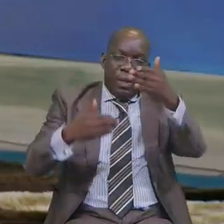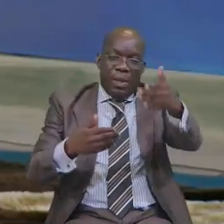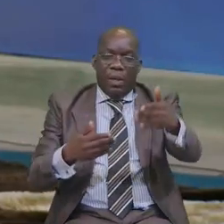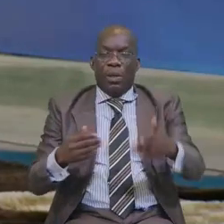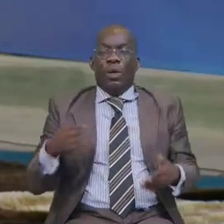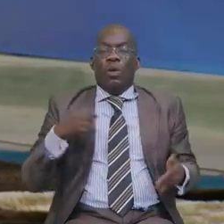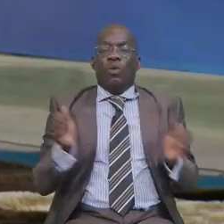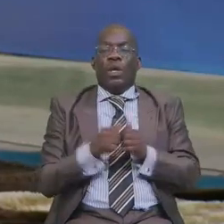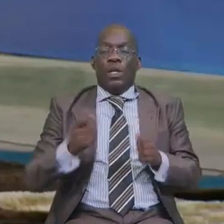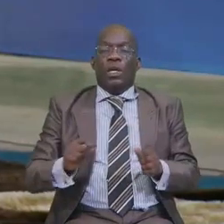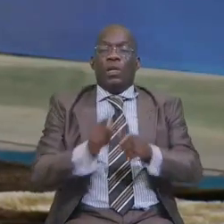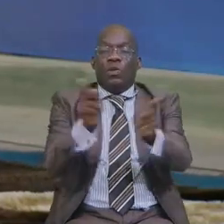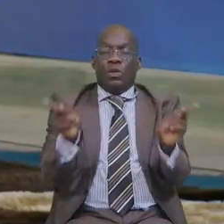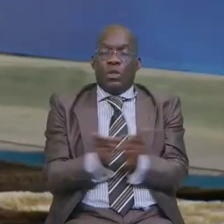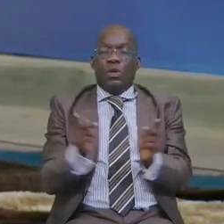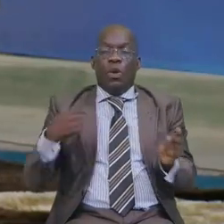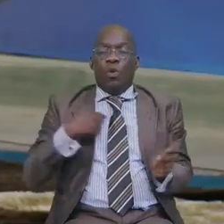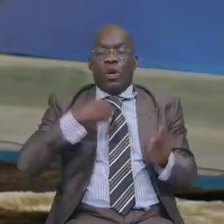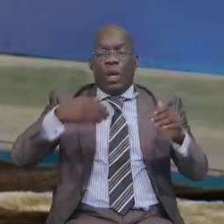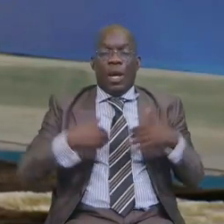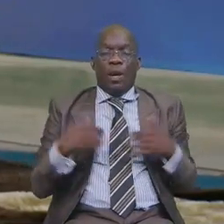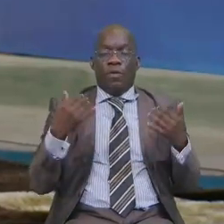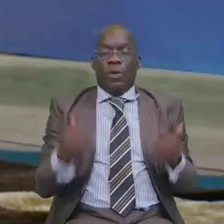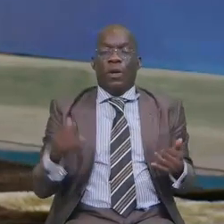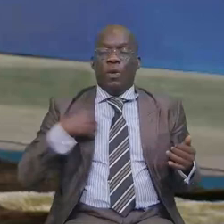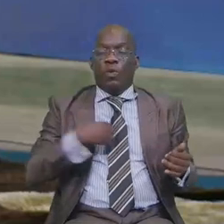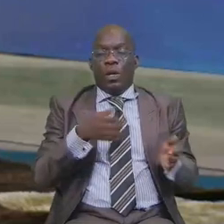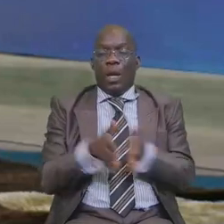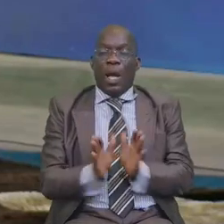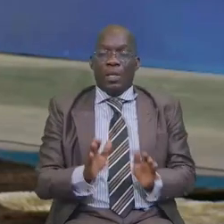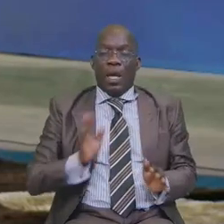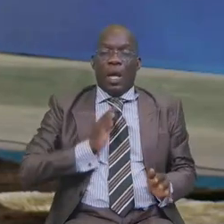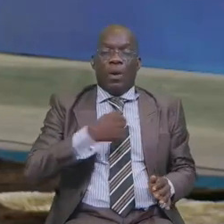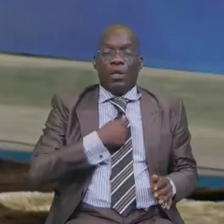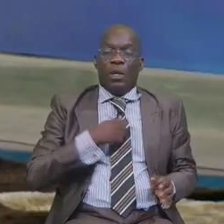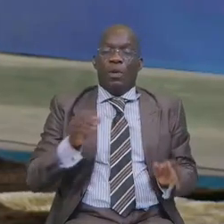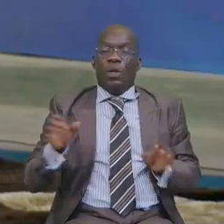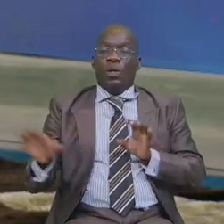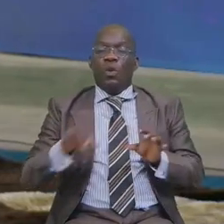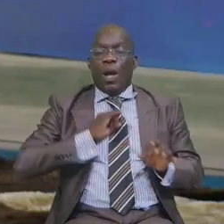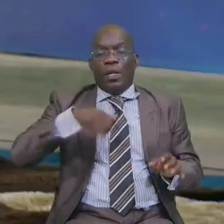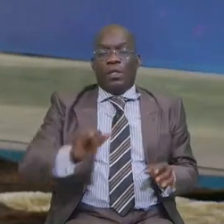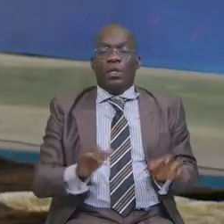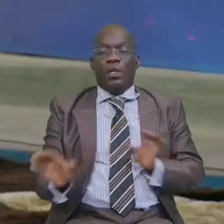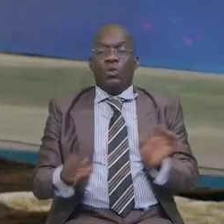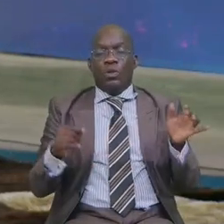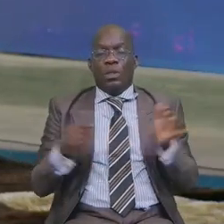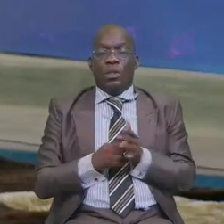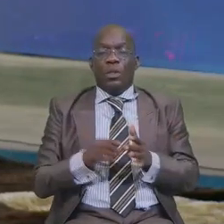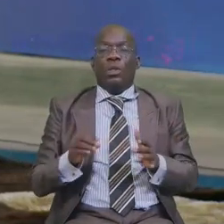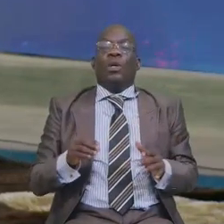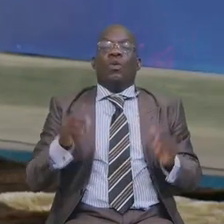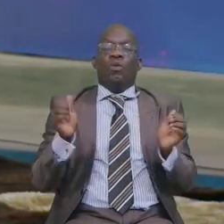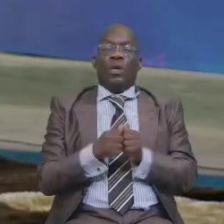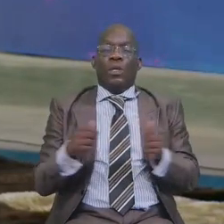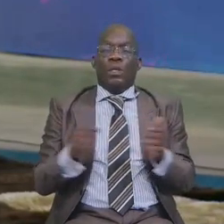Et à cause de la position que nous avons, nous nous posons la question. Est-ce qu'il faut le faire avec ce type de